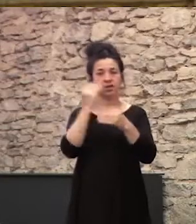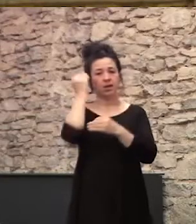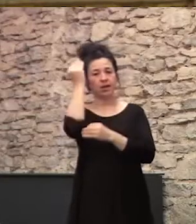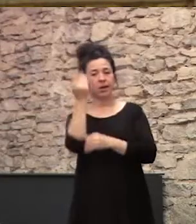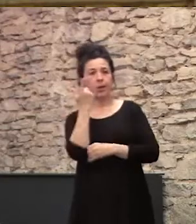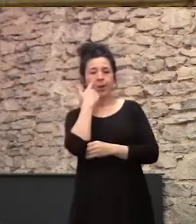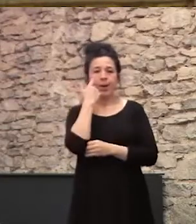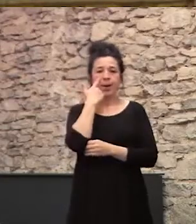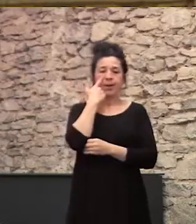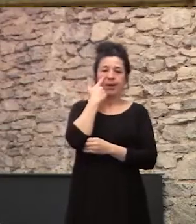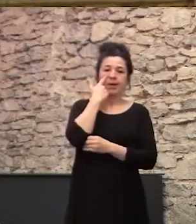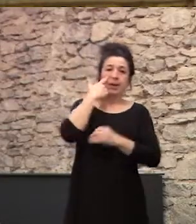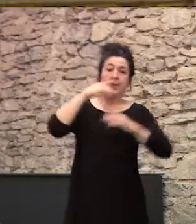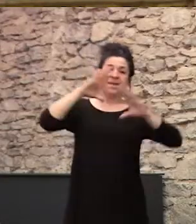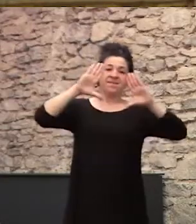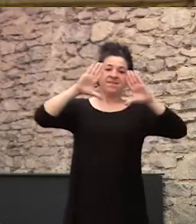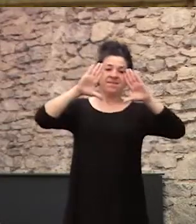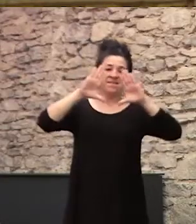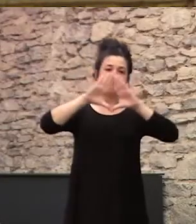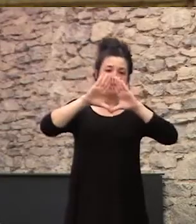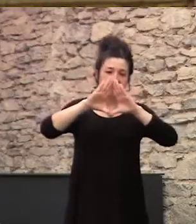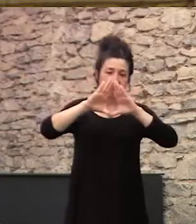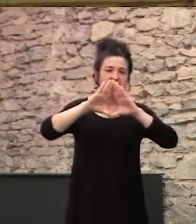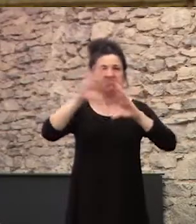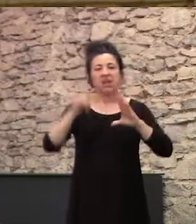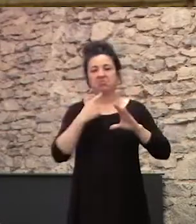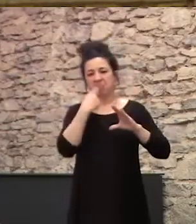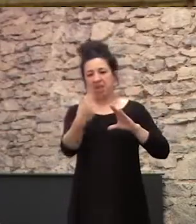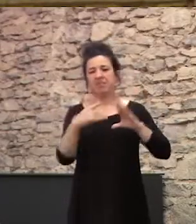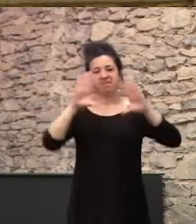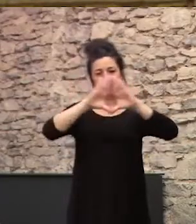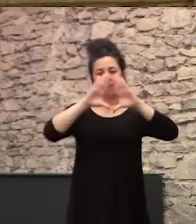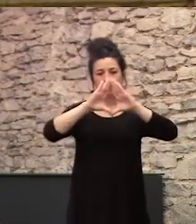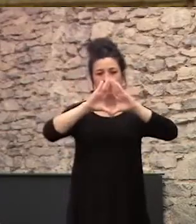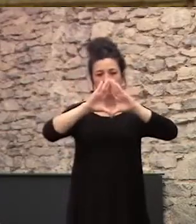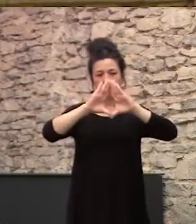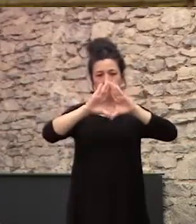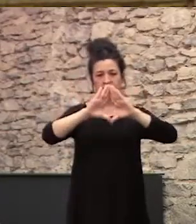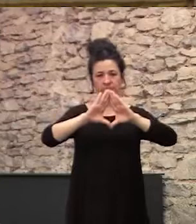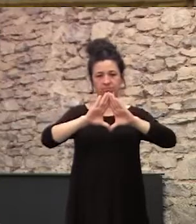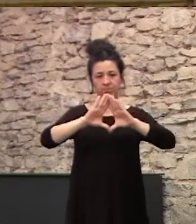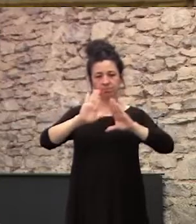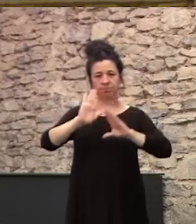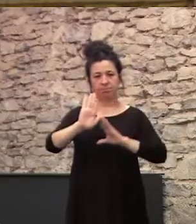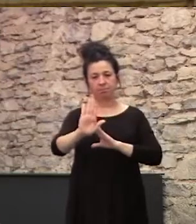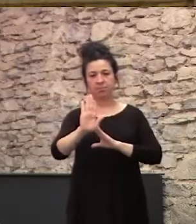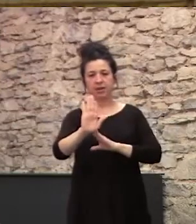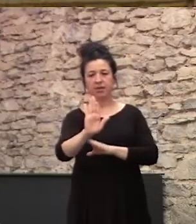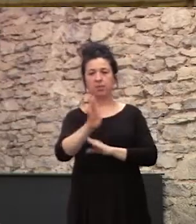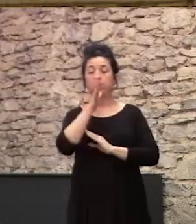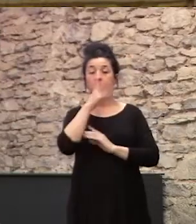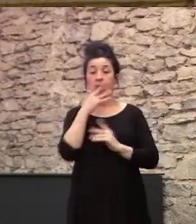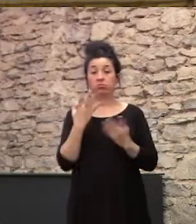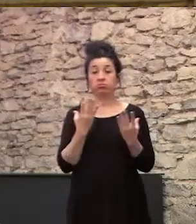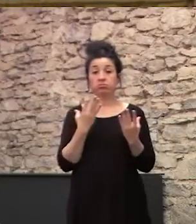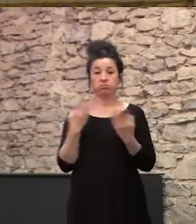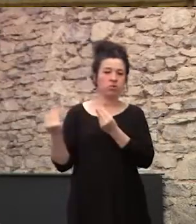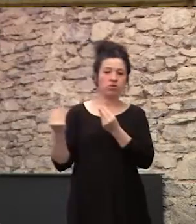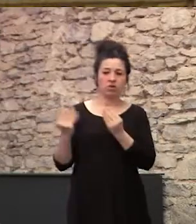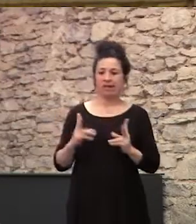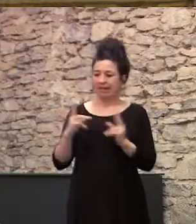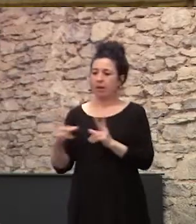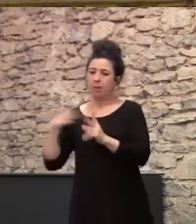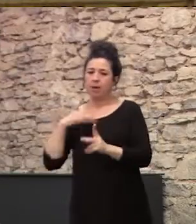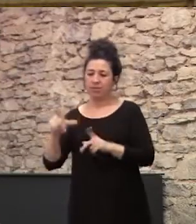bueno, a ber, feminismoarekin esango dut. Baina, bai zen pixka bat, ze pasartea asko altziren aukeratu, baina nik uste